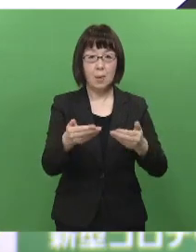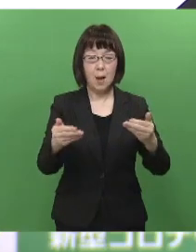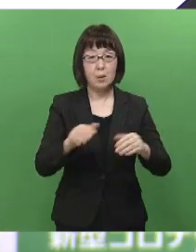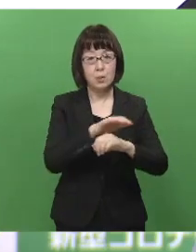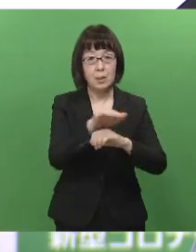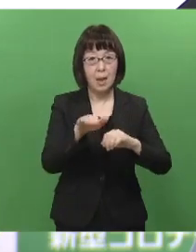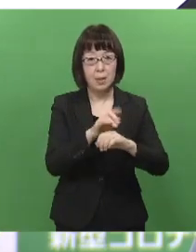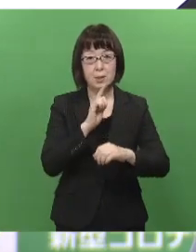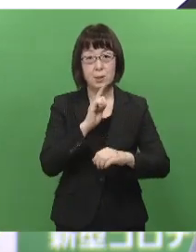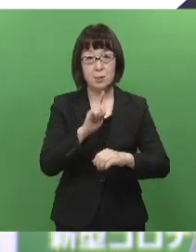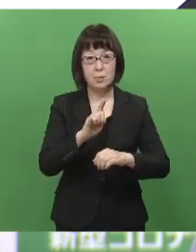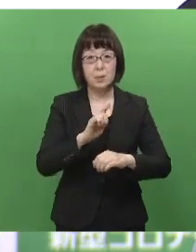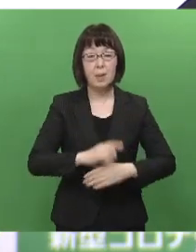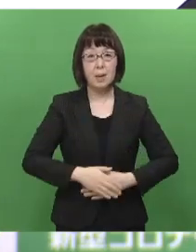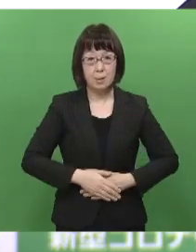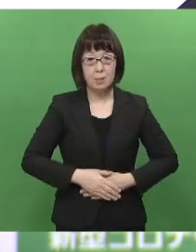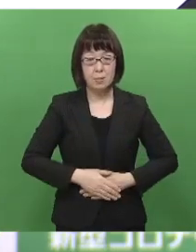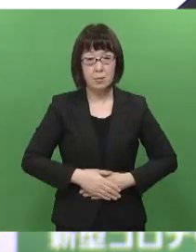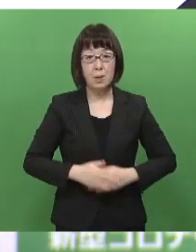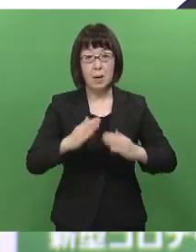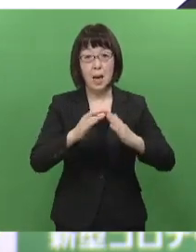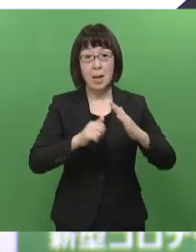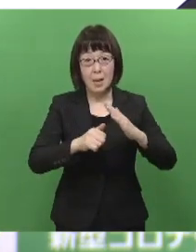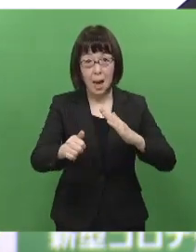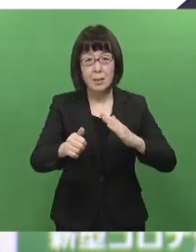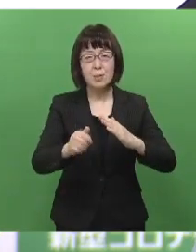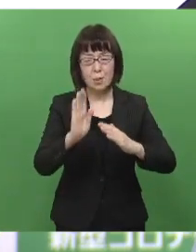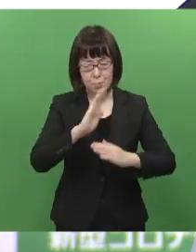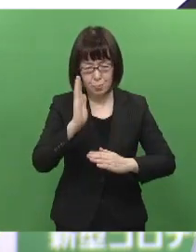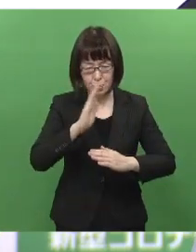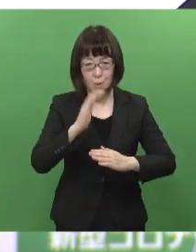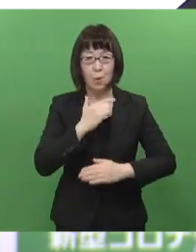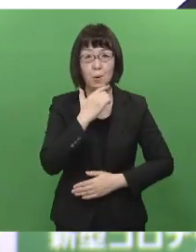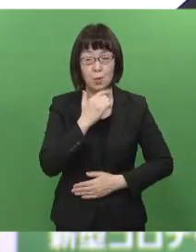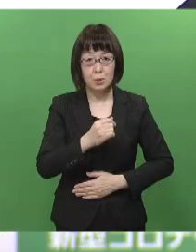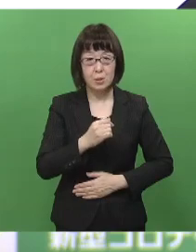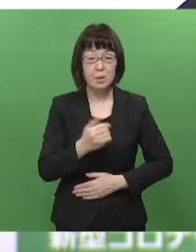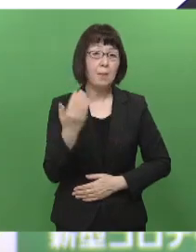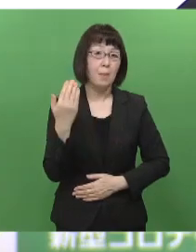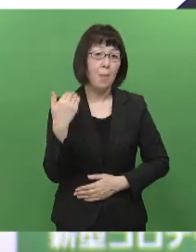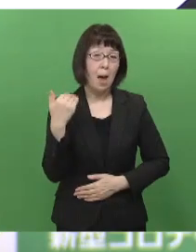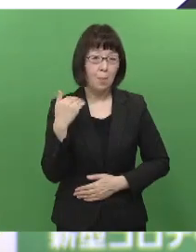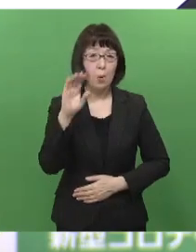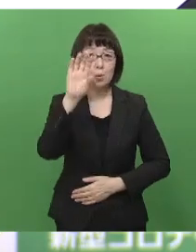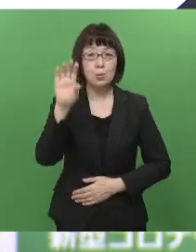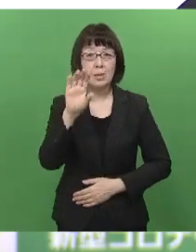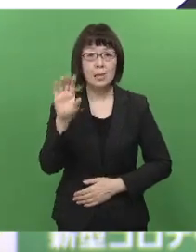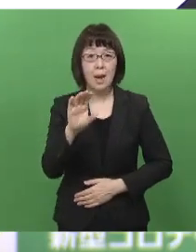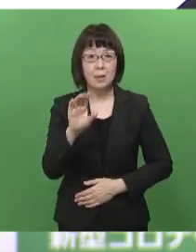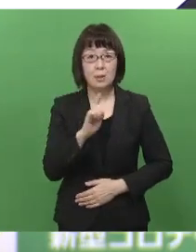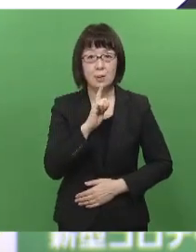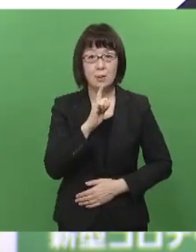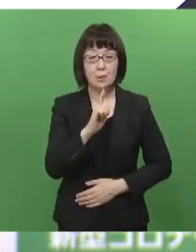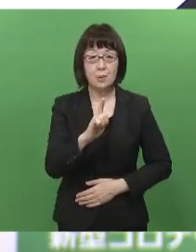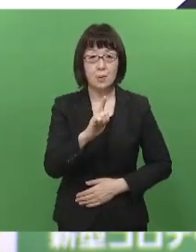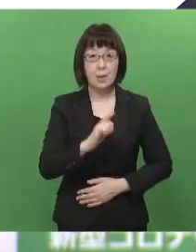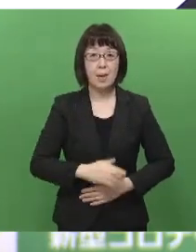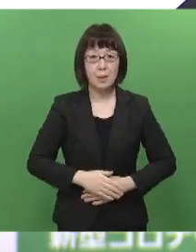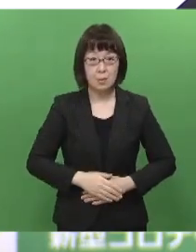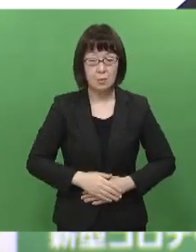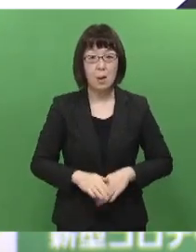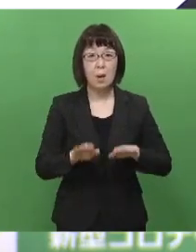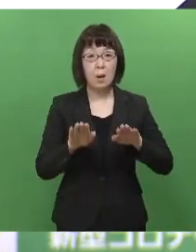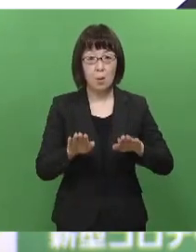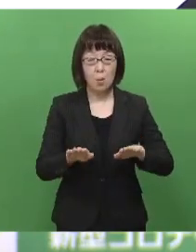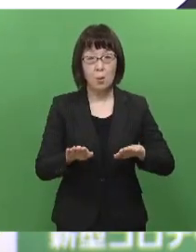です。ちなみに外出を控えてくださいというのはこれまでも聞いたことある、何度も申し上げていますが、今回も